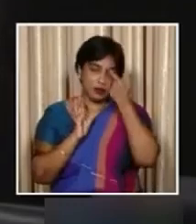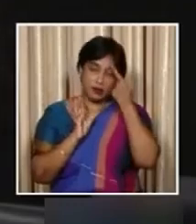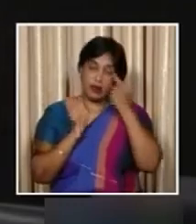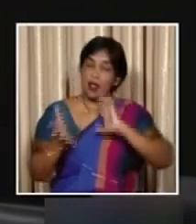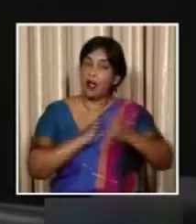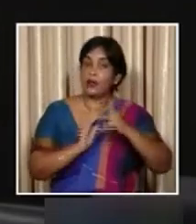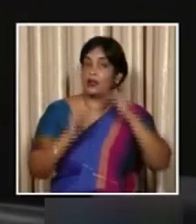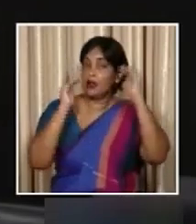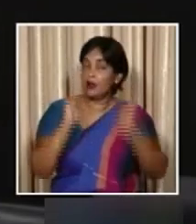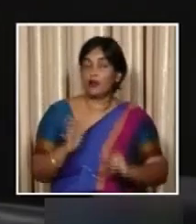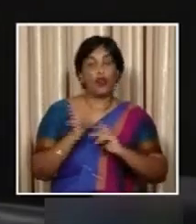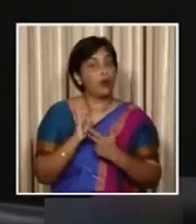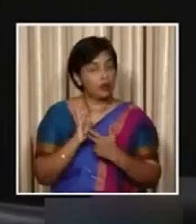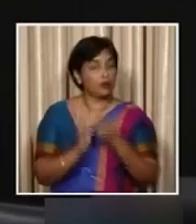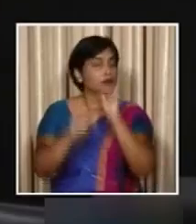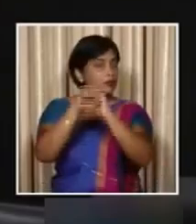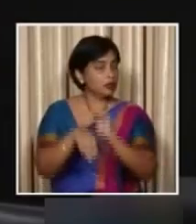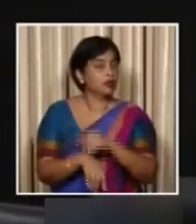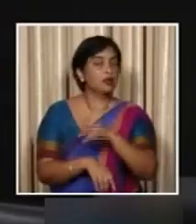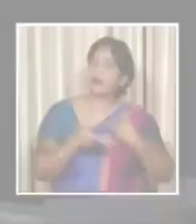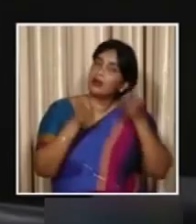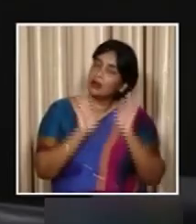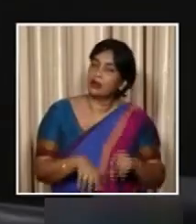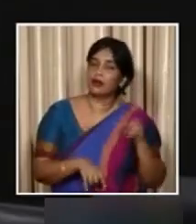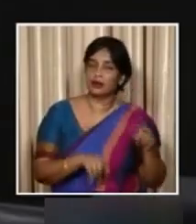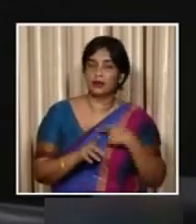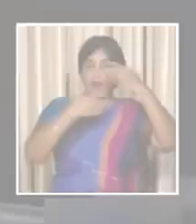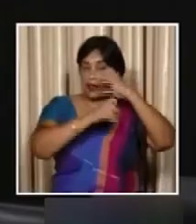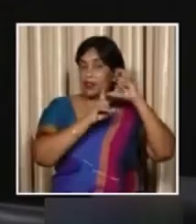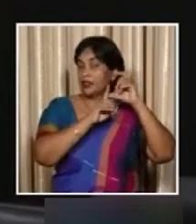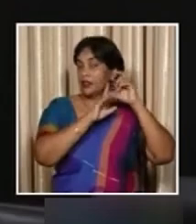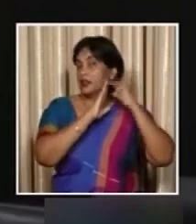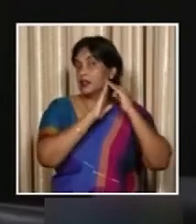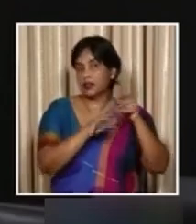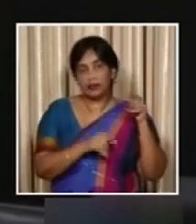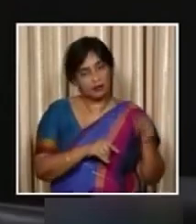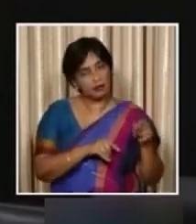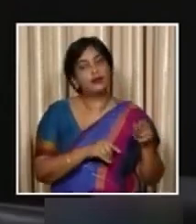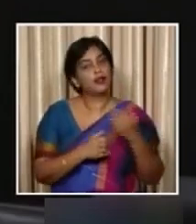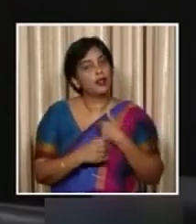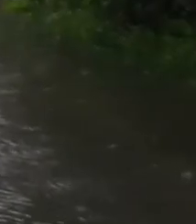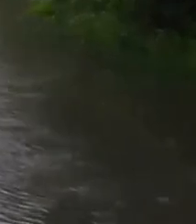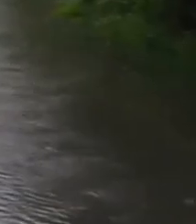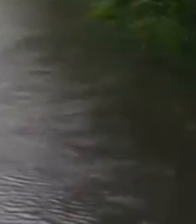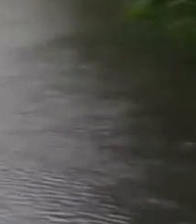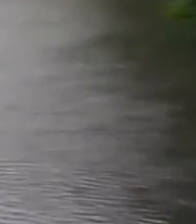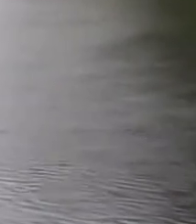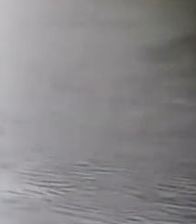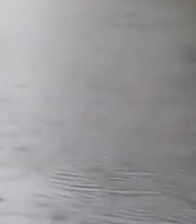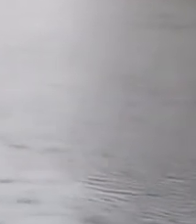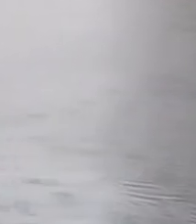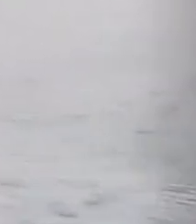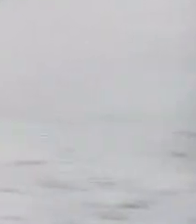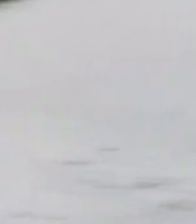අවම කරගැනීමේ ව්‍යාපෘති හඳුනාගෙන ඒවට ප්‍රමුඛතාවය දෙන්න. කාලගුණ විද්‍යා දෙපාර්තමේන්තුව මම පිළිගන්නවා අපේ